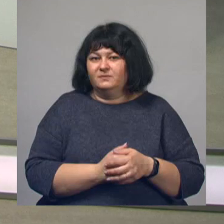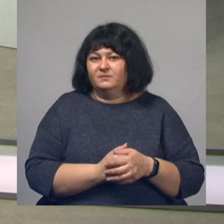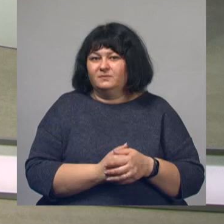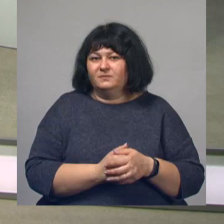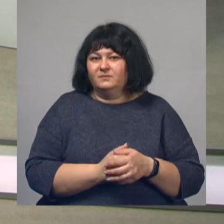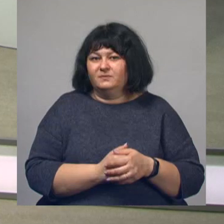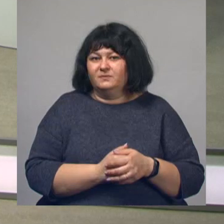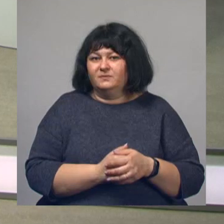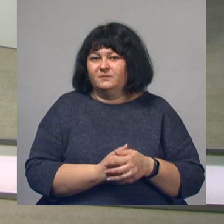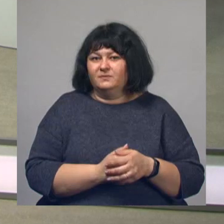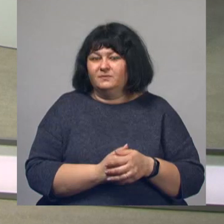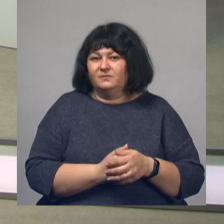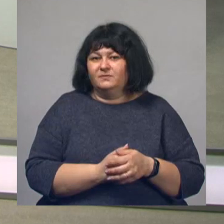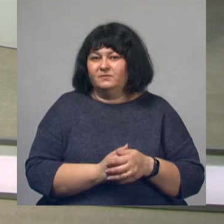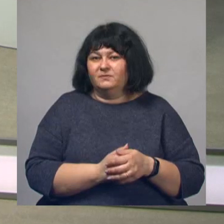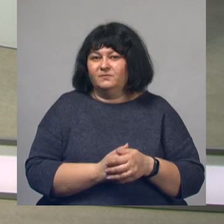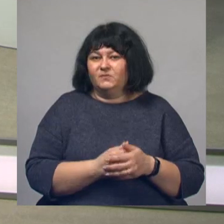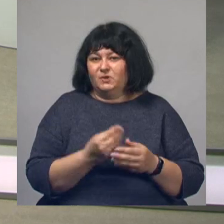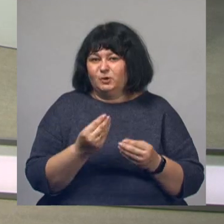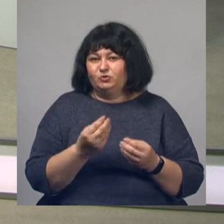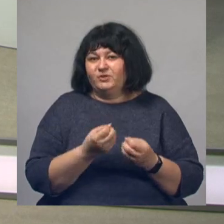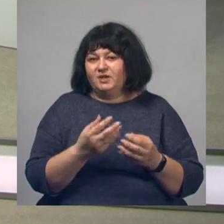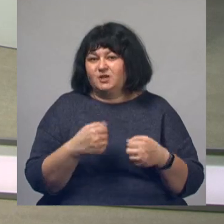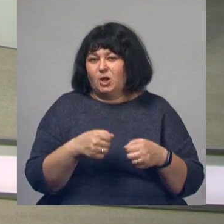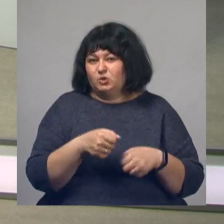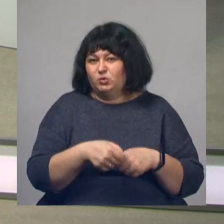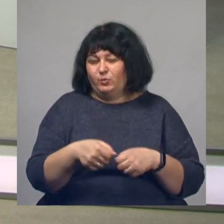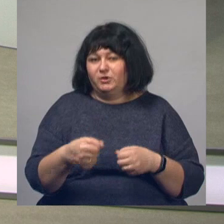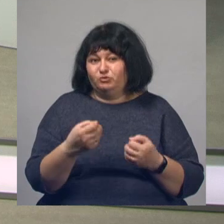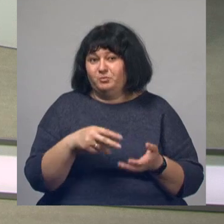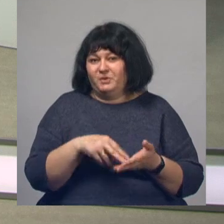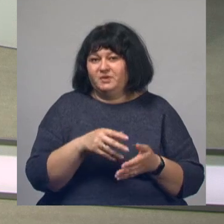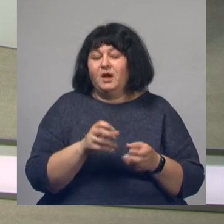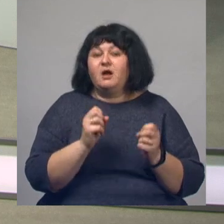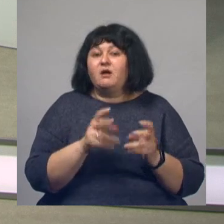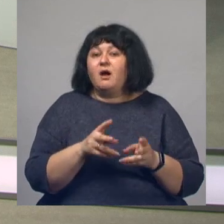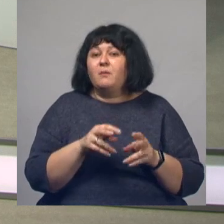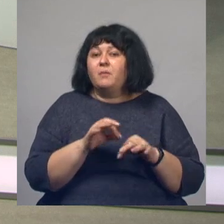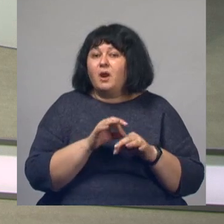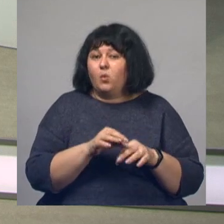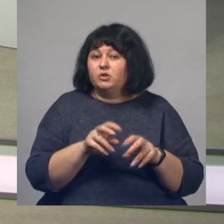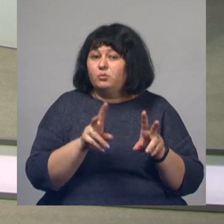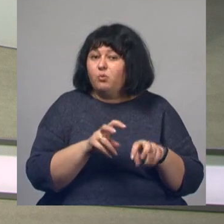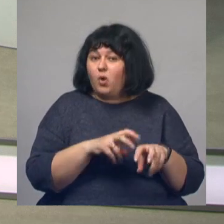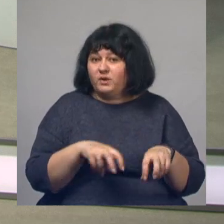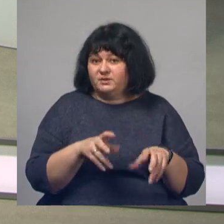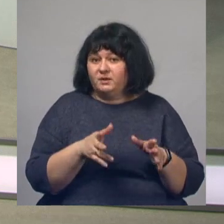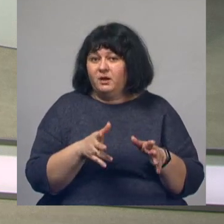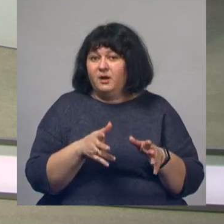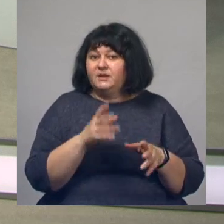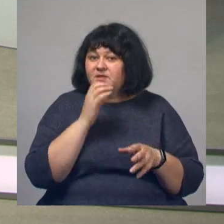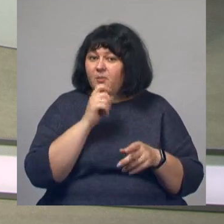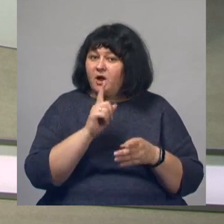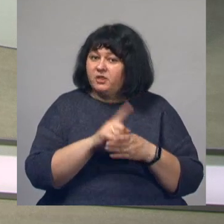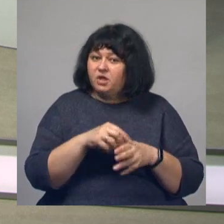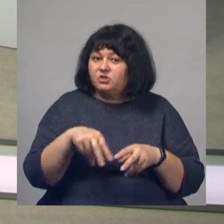Так, и еще несколько. Так, сейчас еще поставим. Скажите, как проходит вообще поиск? То есть собака должна как-то